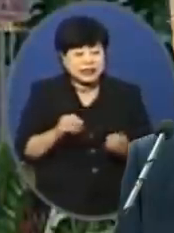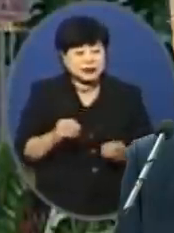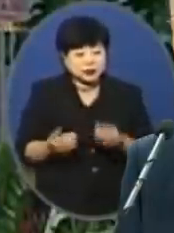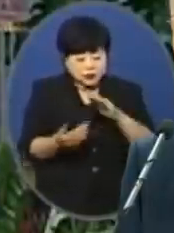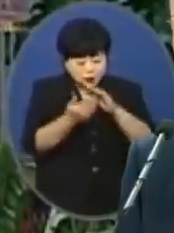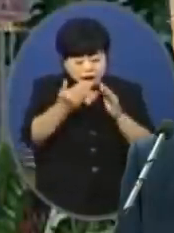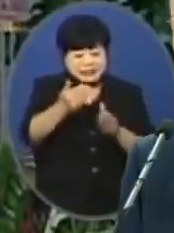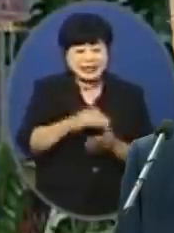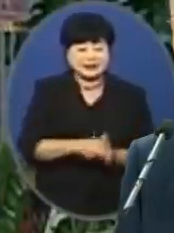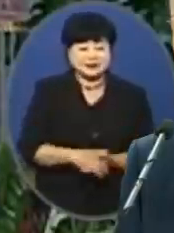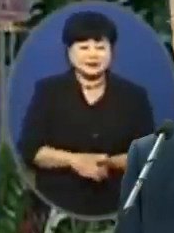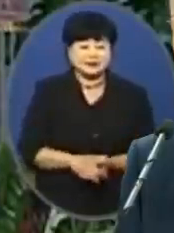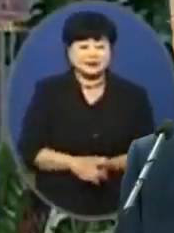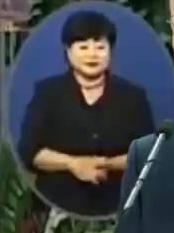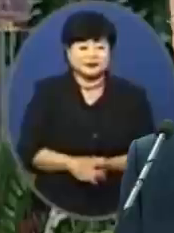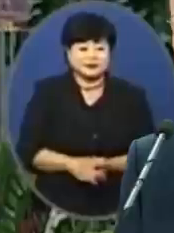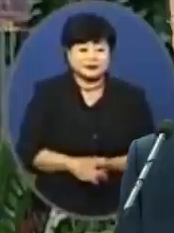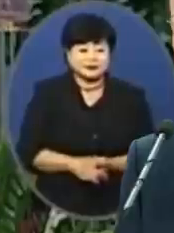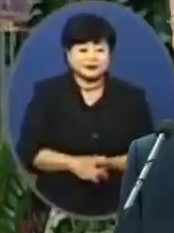땅에서도 이루어지이다.